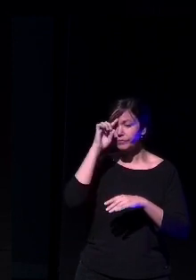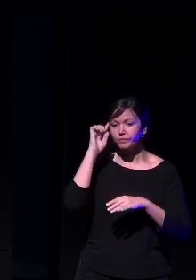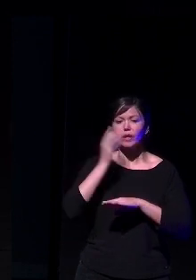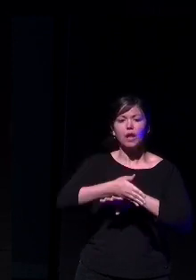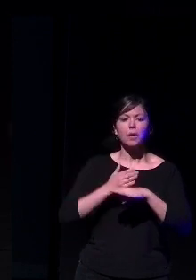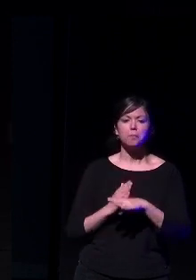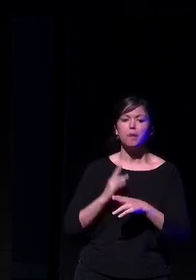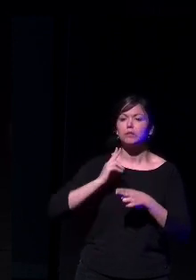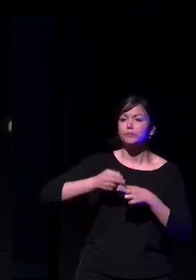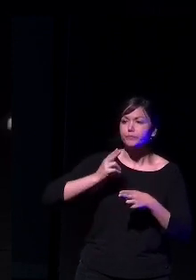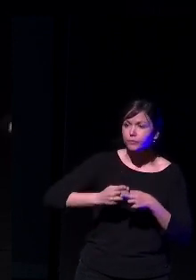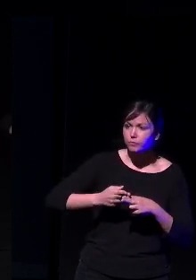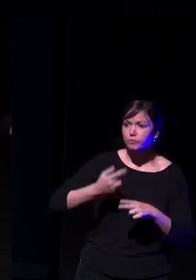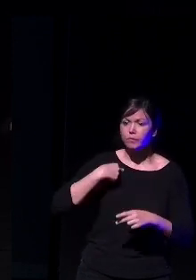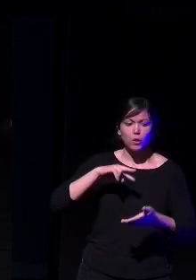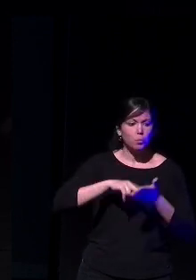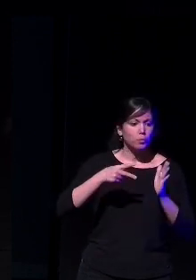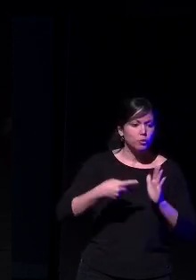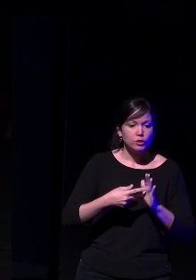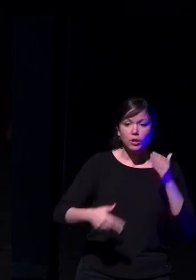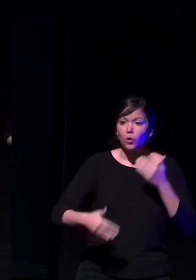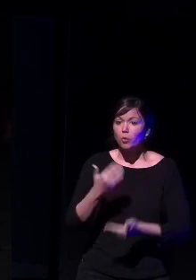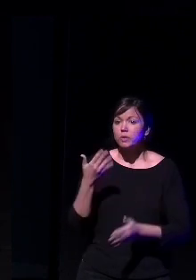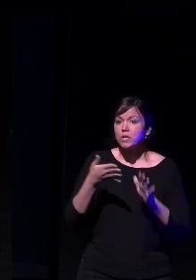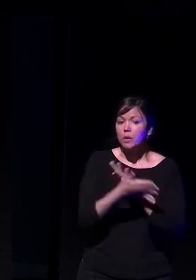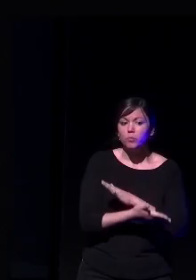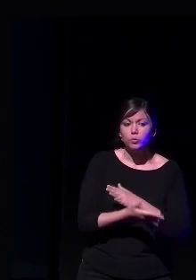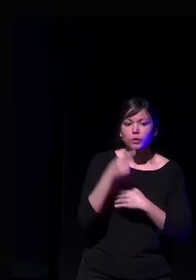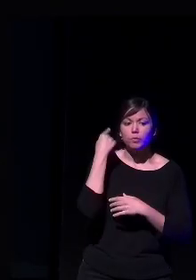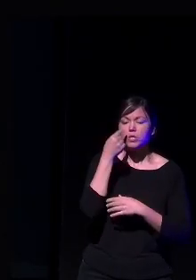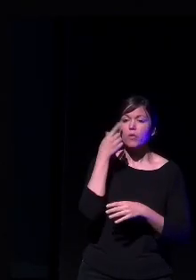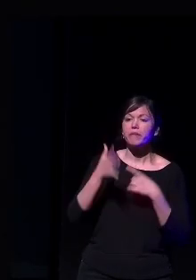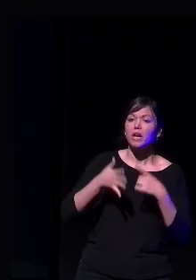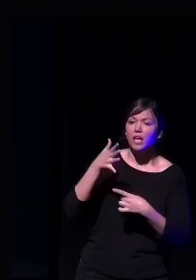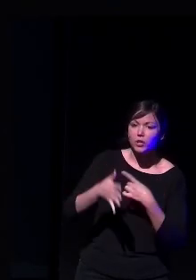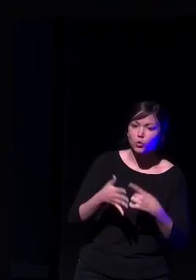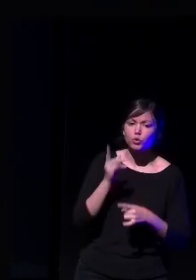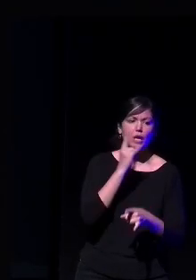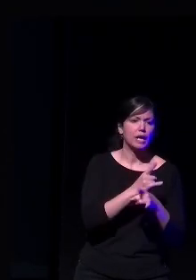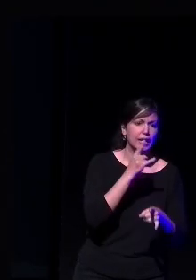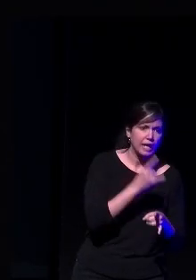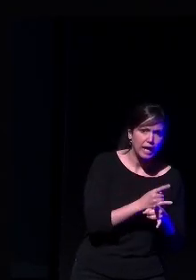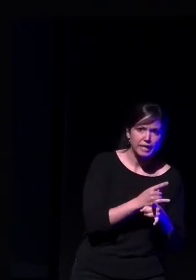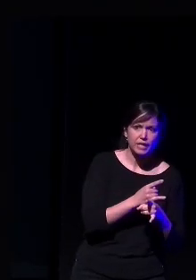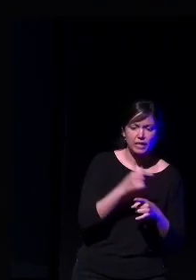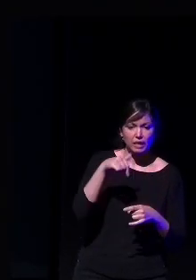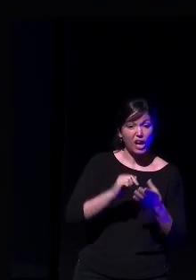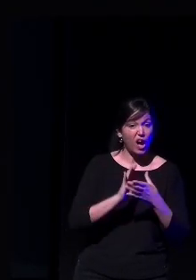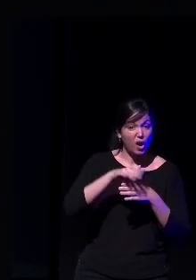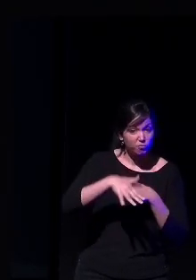la part sòlida, estem començant un projecte perquè ens adonem que la indústria, sobretot la indústria càrnica, la indústria d'Olot, ens ha